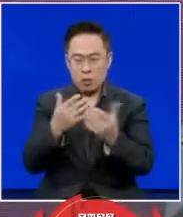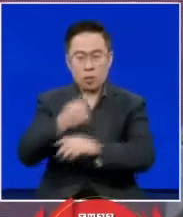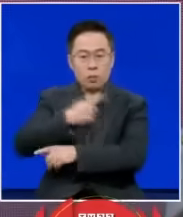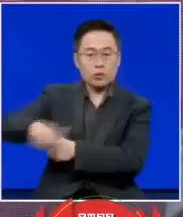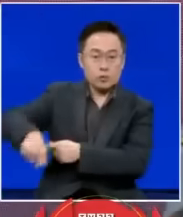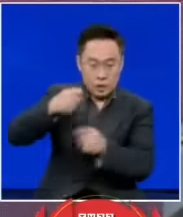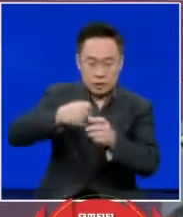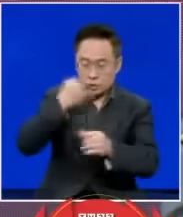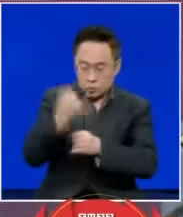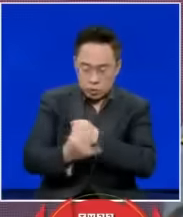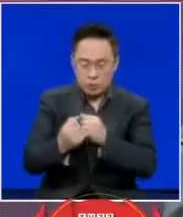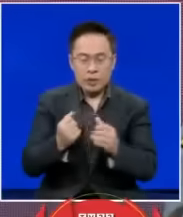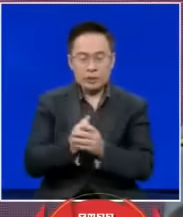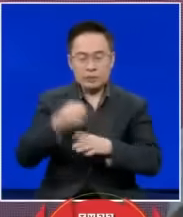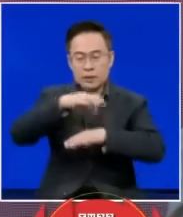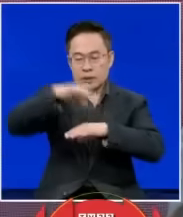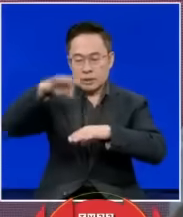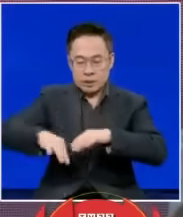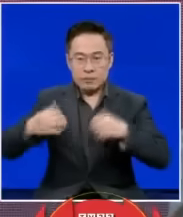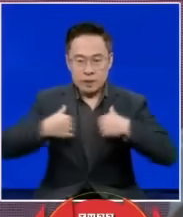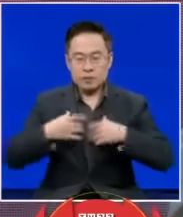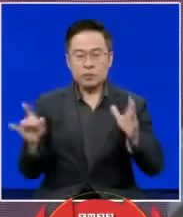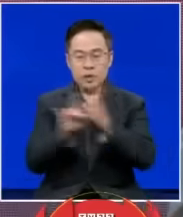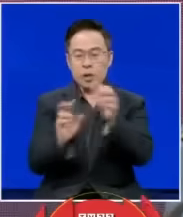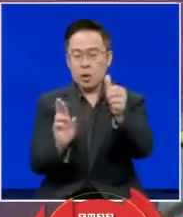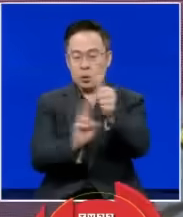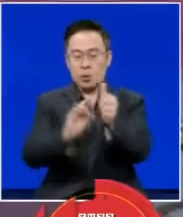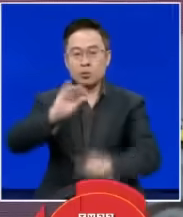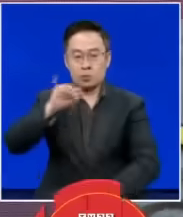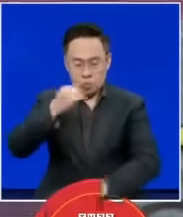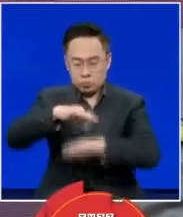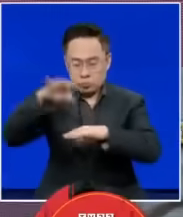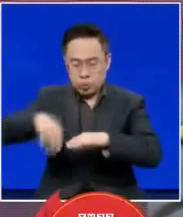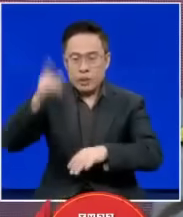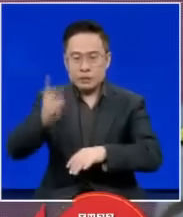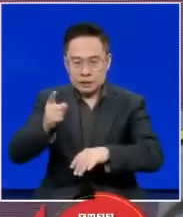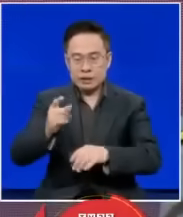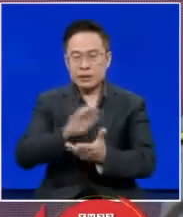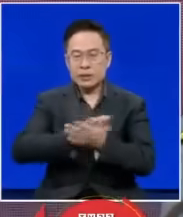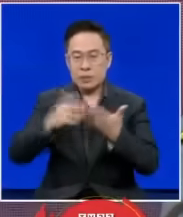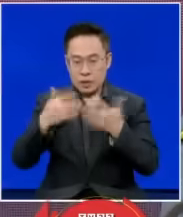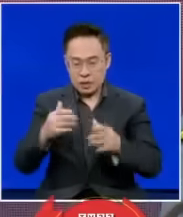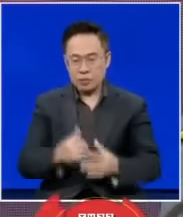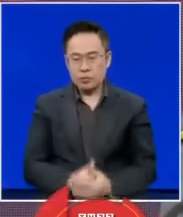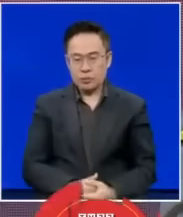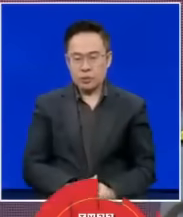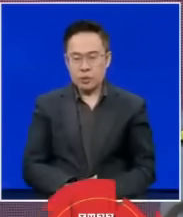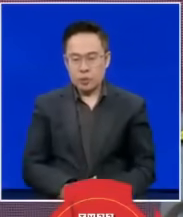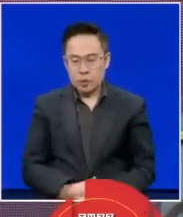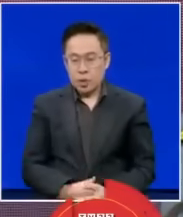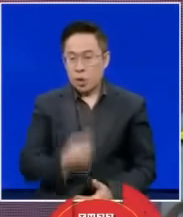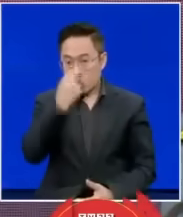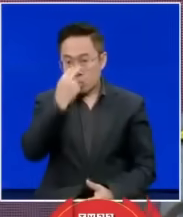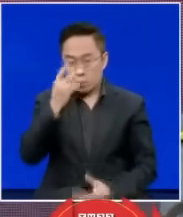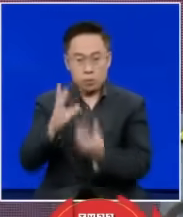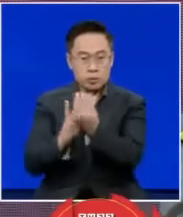แล้วก็ออกมาจริง ๆ ส่วนตอนนี้ก็เช็คต่อเนื่องนะครับก็บอกว่าเดี๋ยวให้รอดูอันนี้พูดไว้พังๆก่อนนะให้รอดูสัป